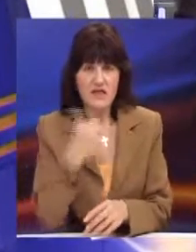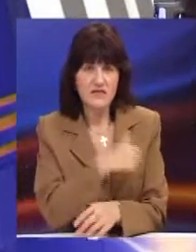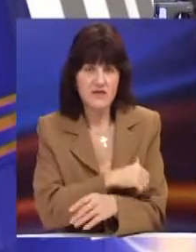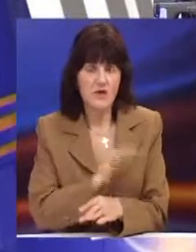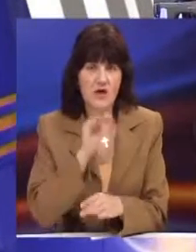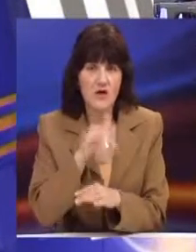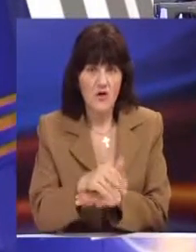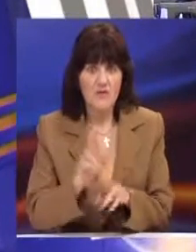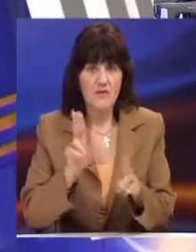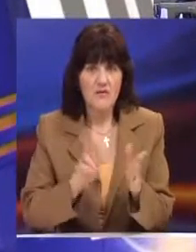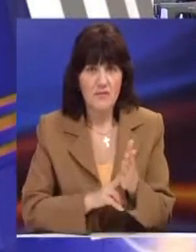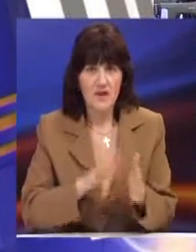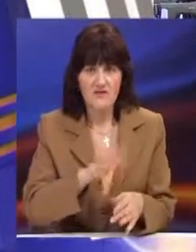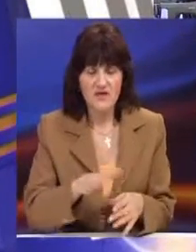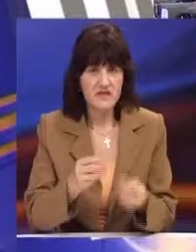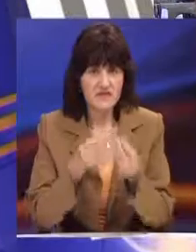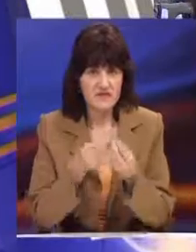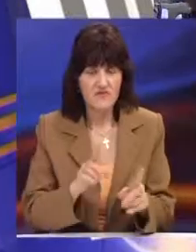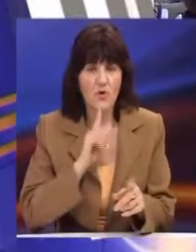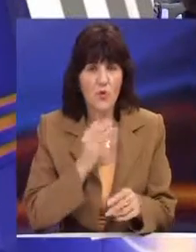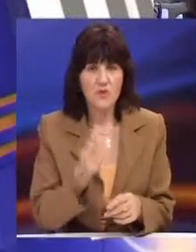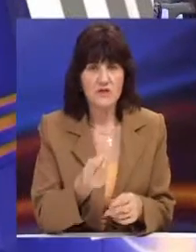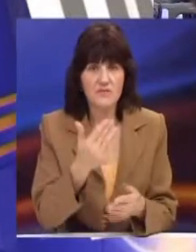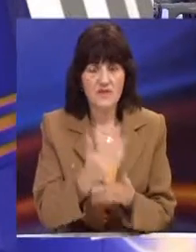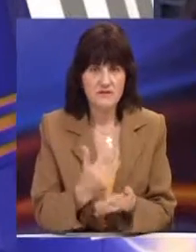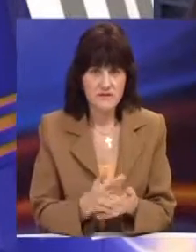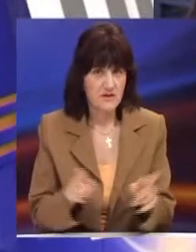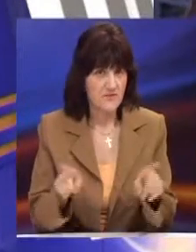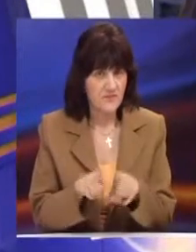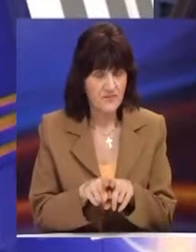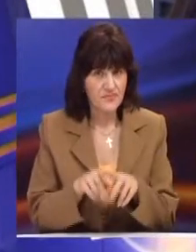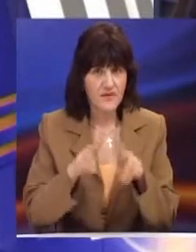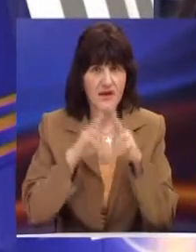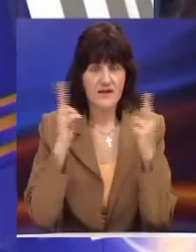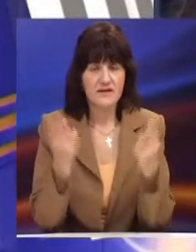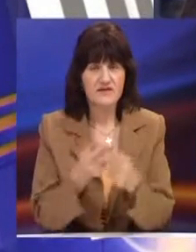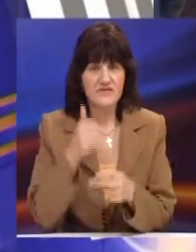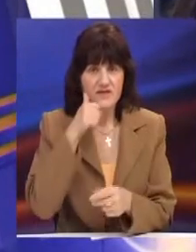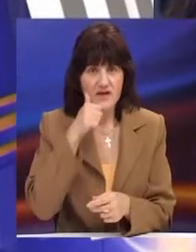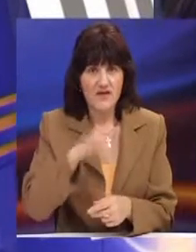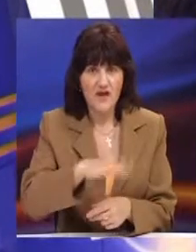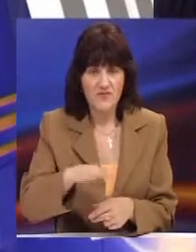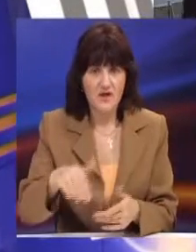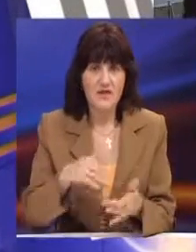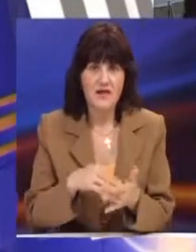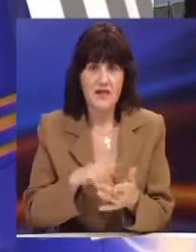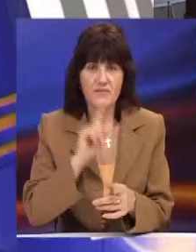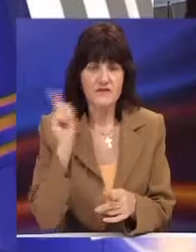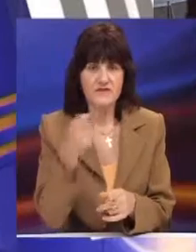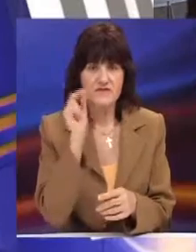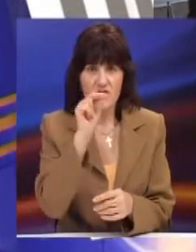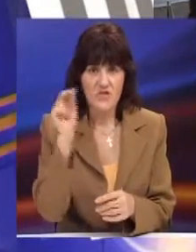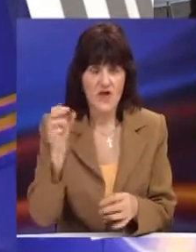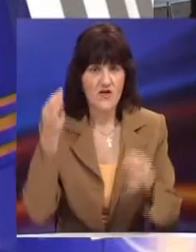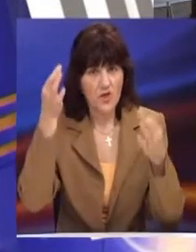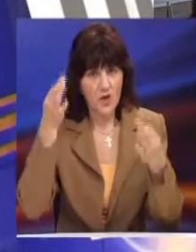godina potom i konvenciju o pravima deteta koju je Srbija prihvatila. Svetski dan deteta obeležava se sa ciljem da se skrene pažnja javnosti na